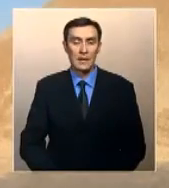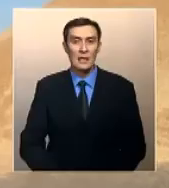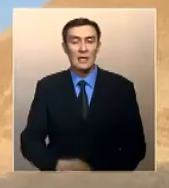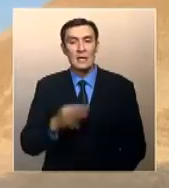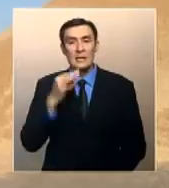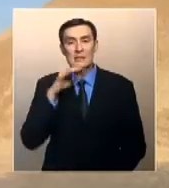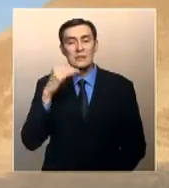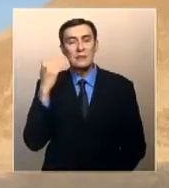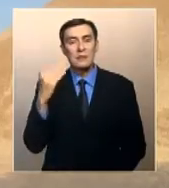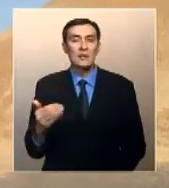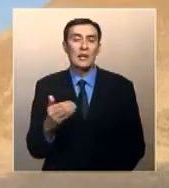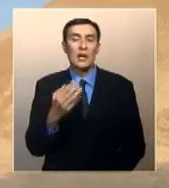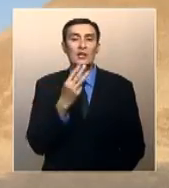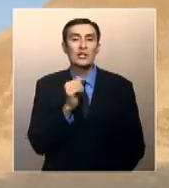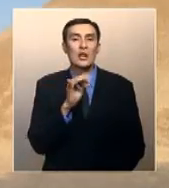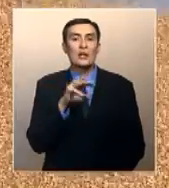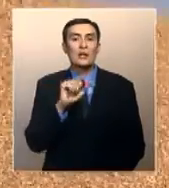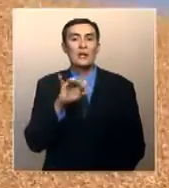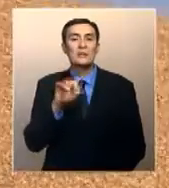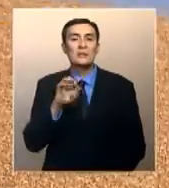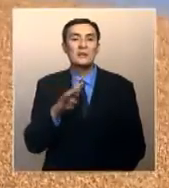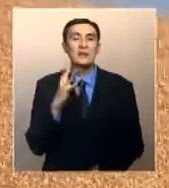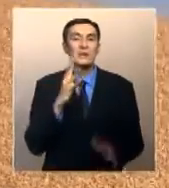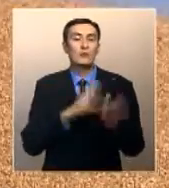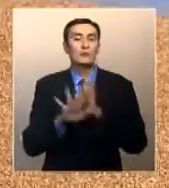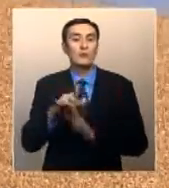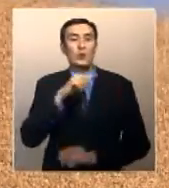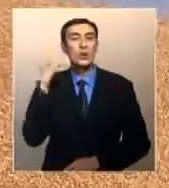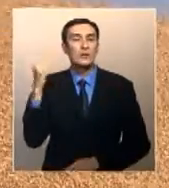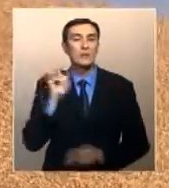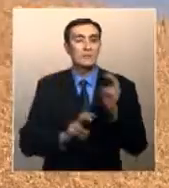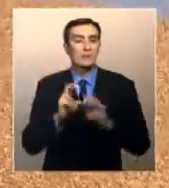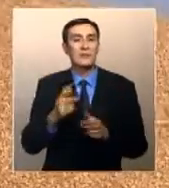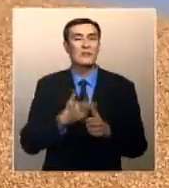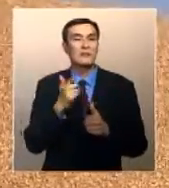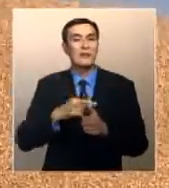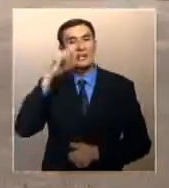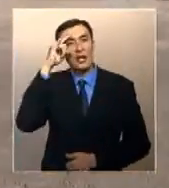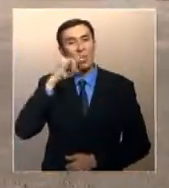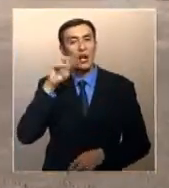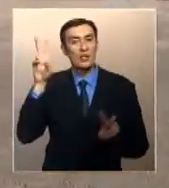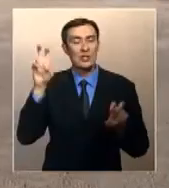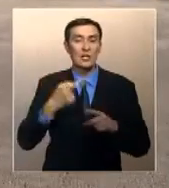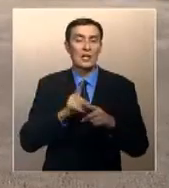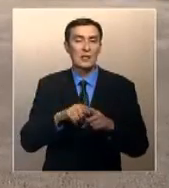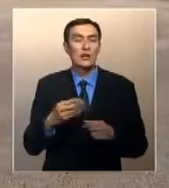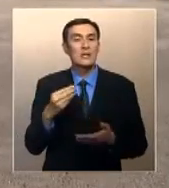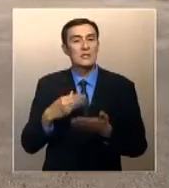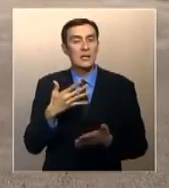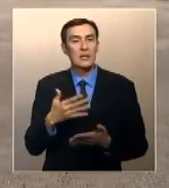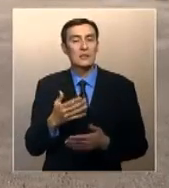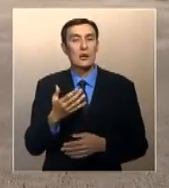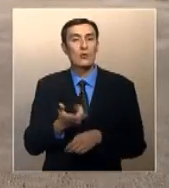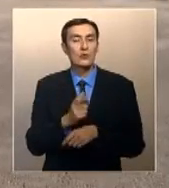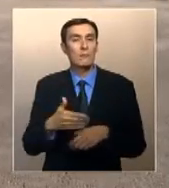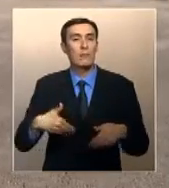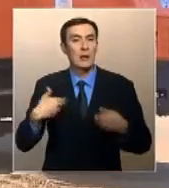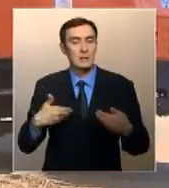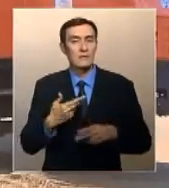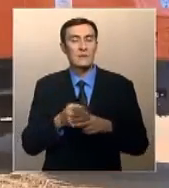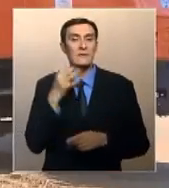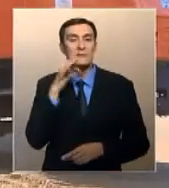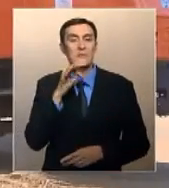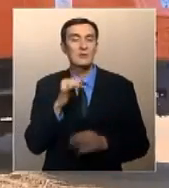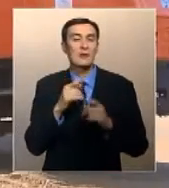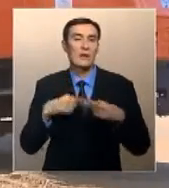Семена Шартандинской 95 улучшенные российские хлеборобы называют казашкой и ценят за урожайность. В элитно-семеноводческом